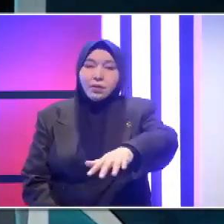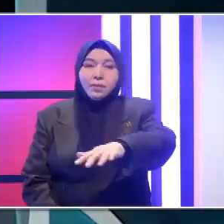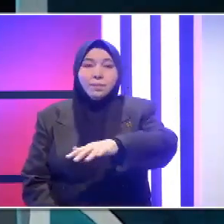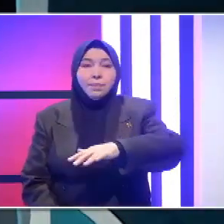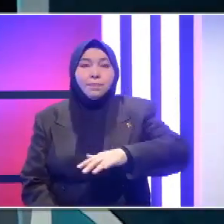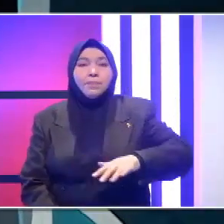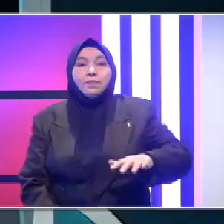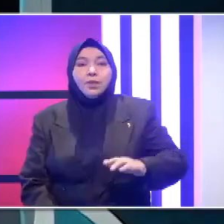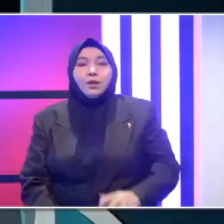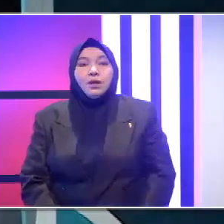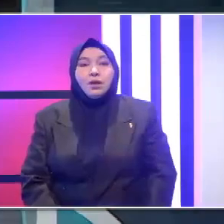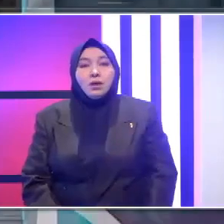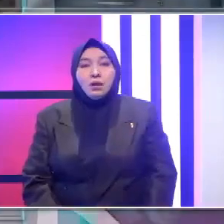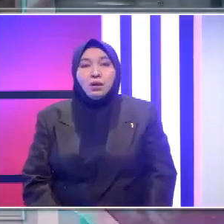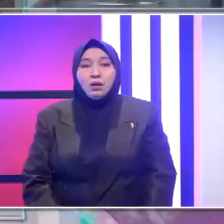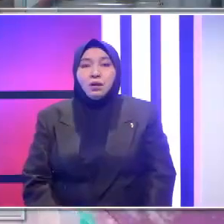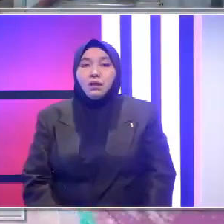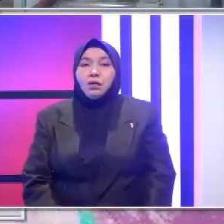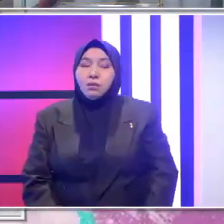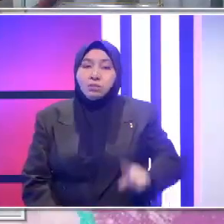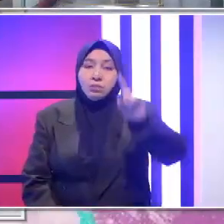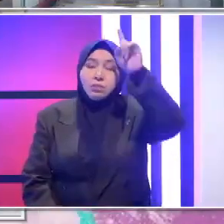Bismillahirrohmanirrohim alhamdulillahirobbilalamin